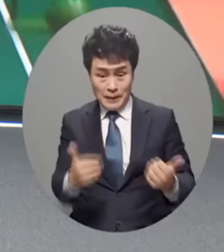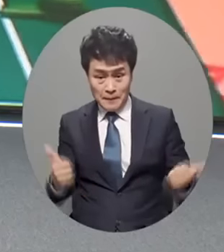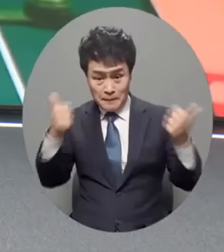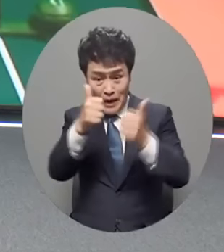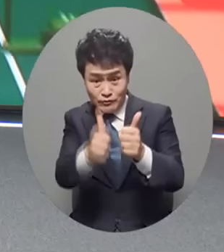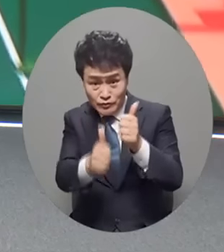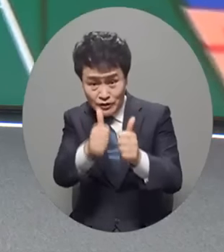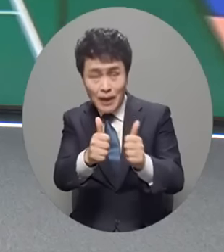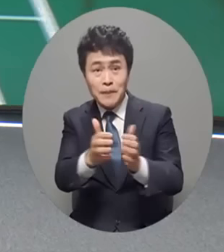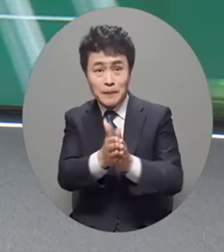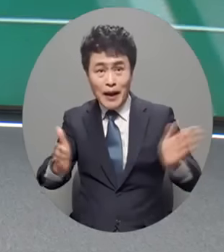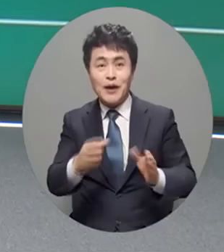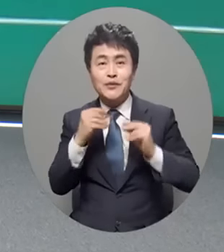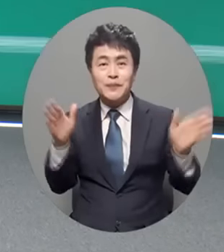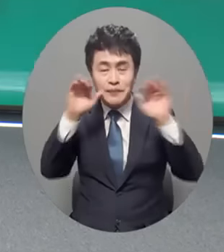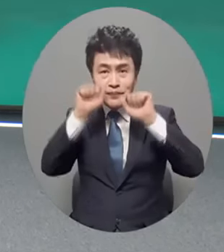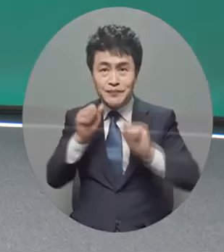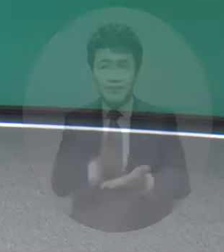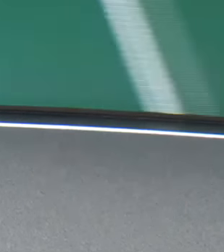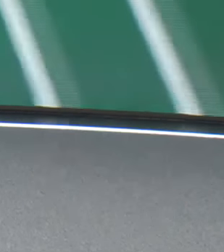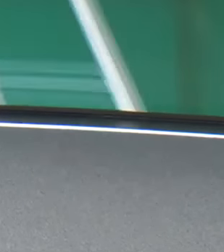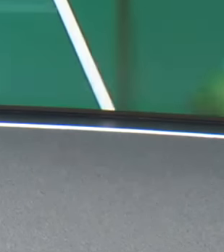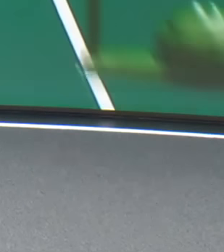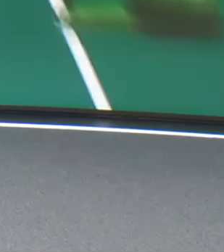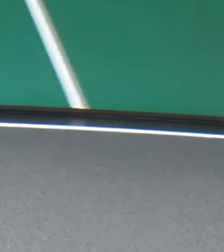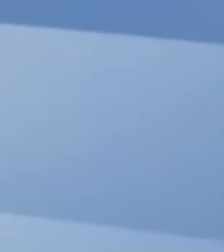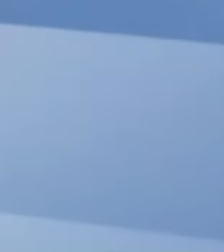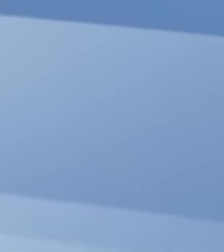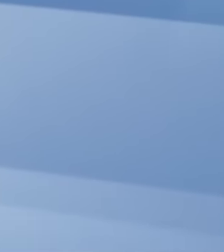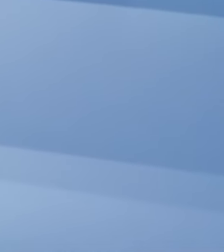되네요. 토요일 밤 스포츠 뉴스였습니다.